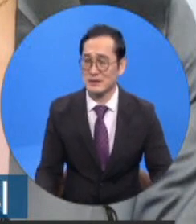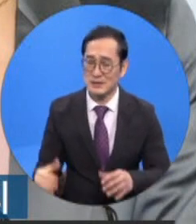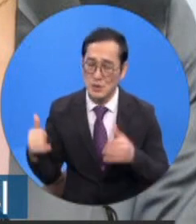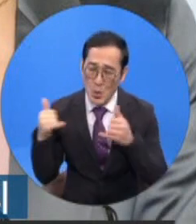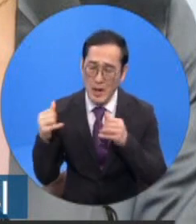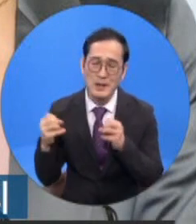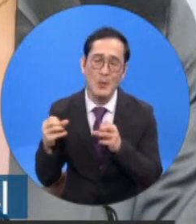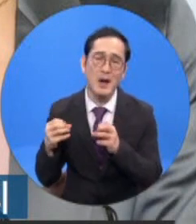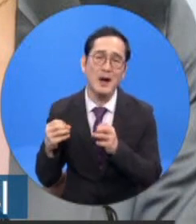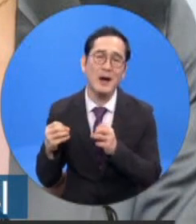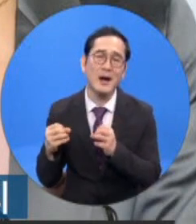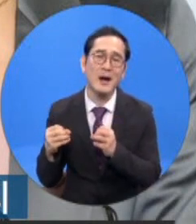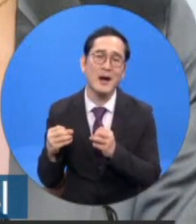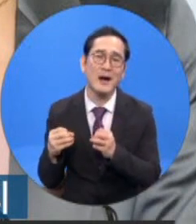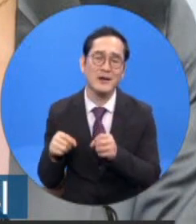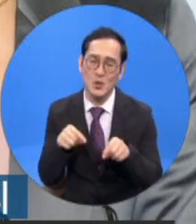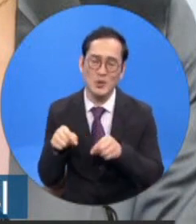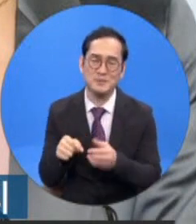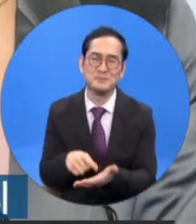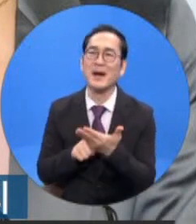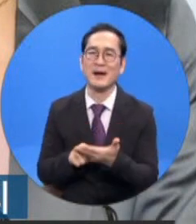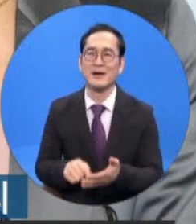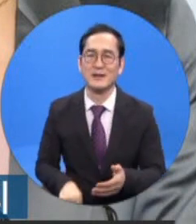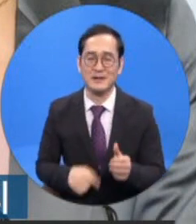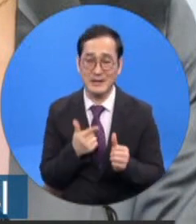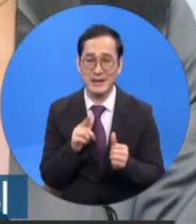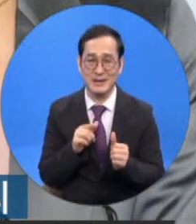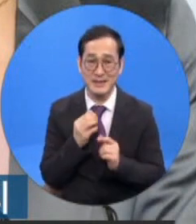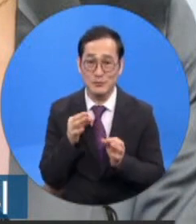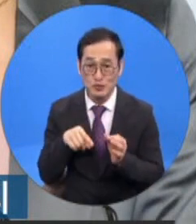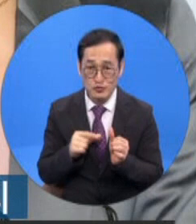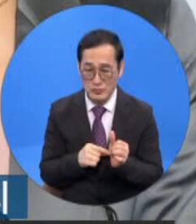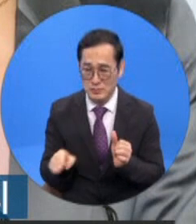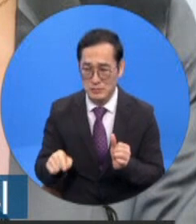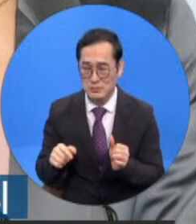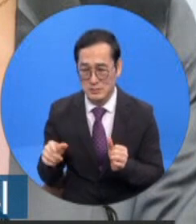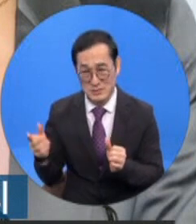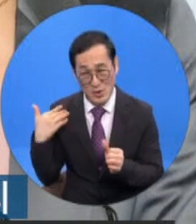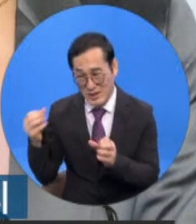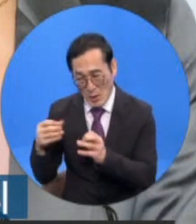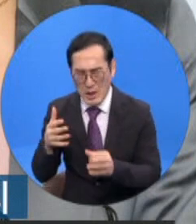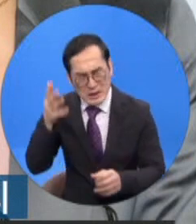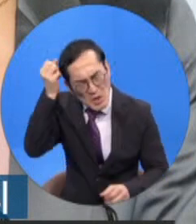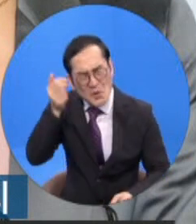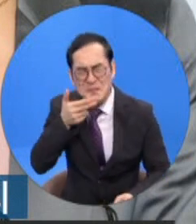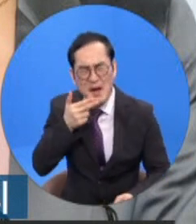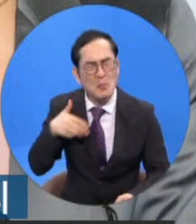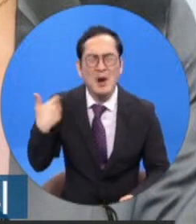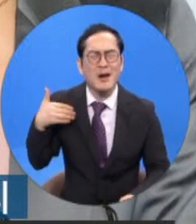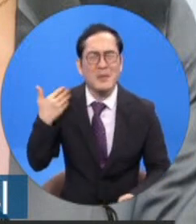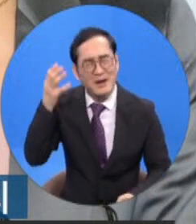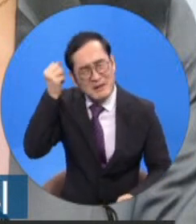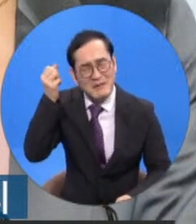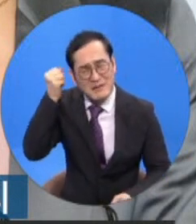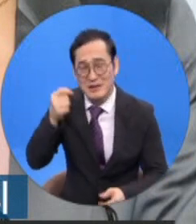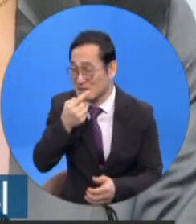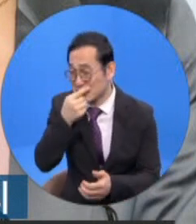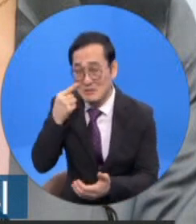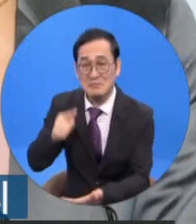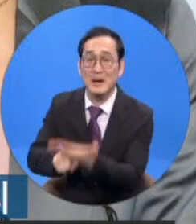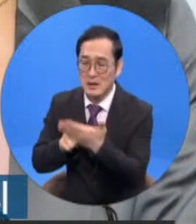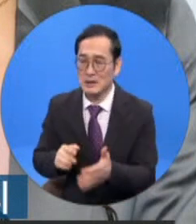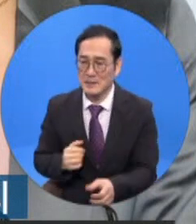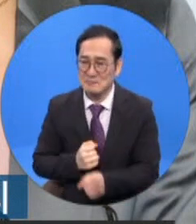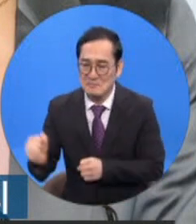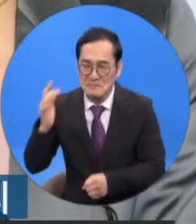잭이 분과를 기억이 안 난다고 했지만 이런 정도의 구체적인 되고 같다면 기부 구원이 이 부분에서 기억을 못한다는 얘기는 거짓말에 깔아서